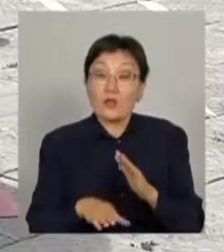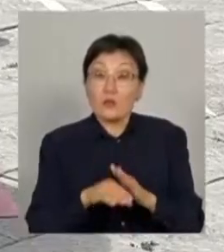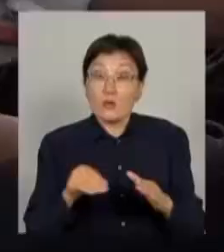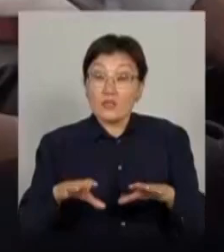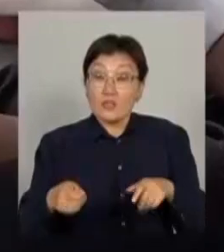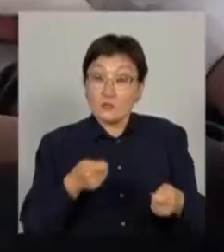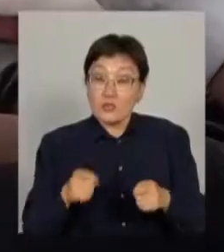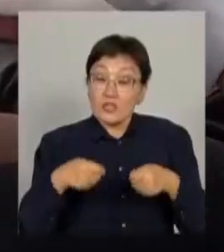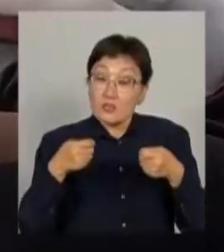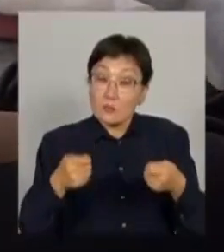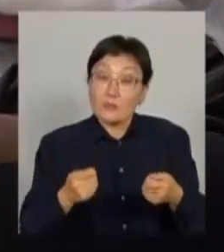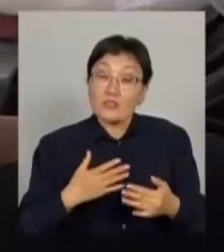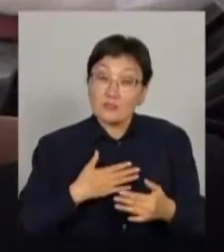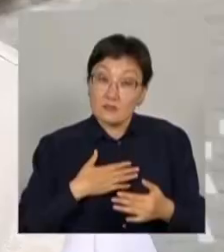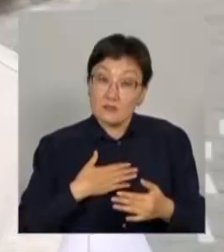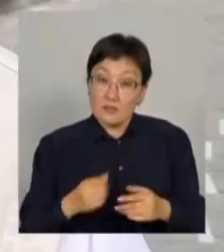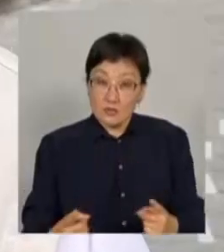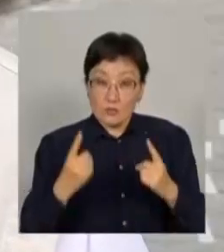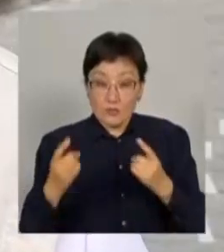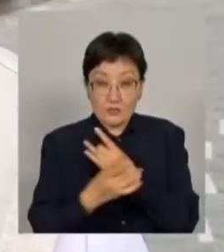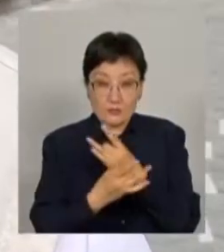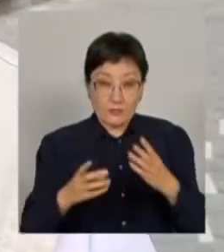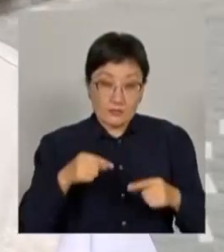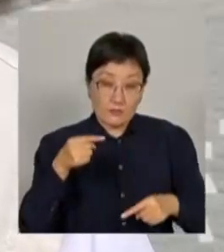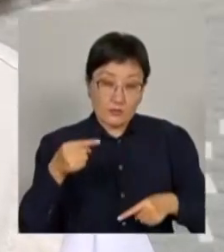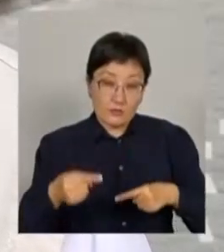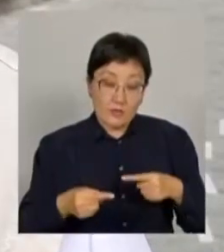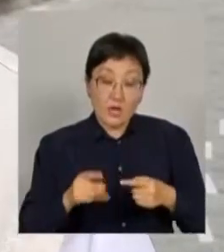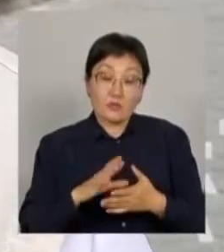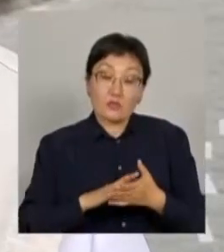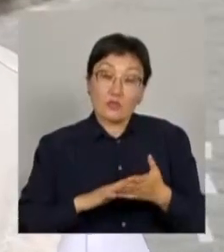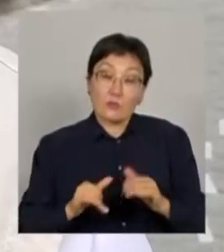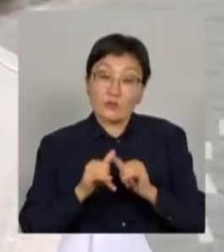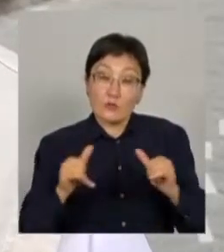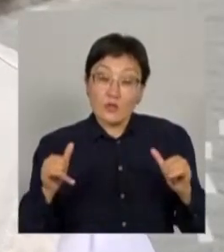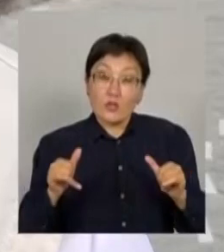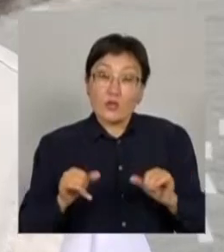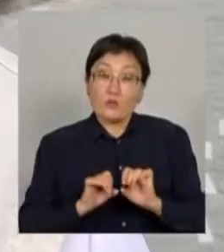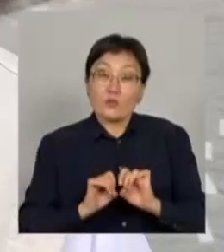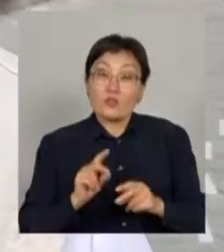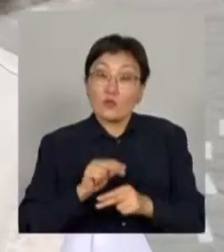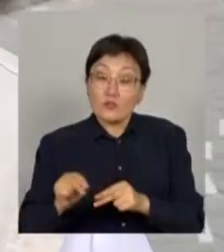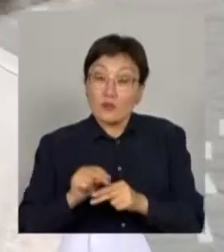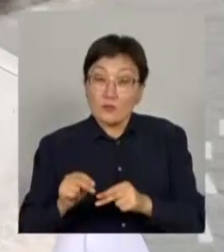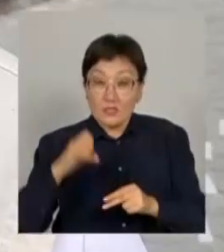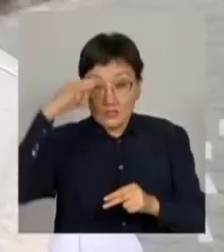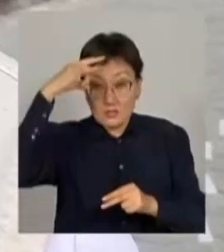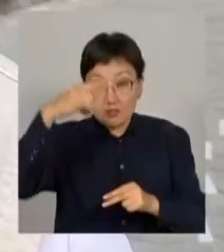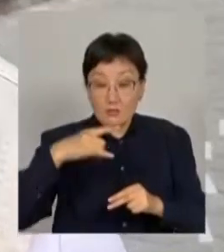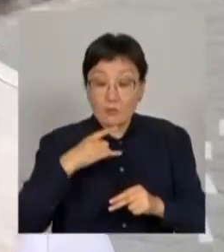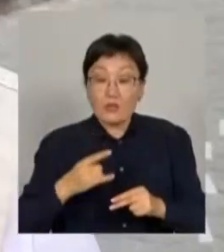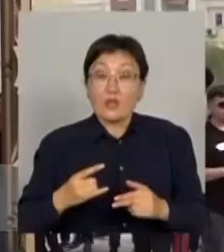төрағасына тапсырдық. Біздің ұлы мәдени мұрамызды әр қарай дамытып насихаттау ол біздің қазақ ретінде